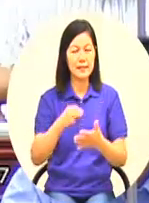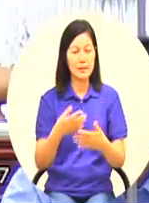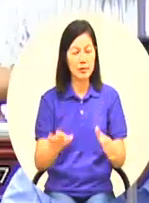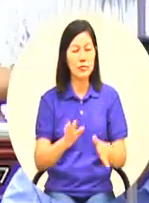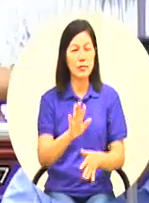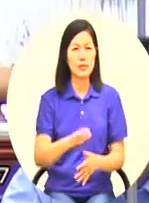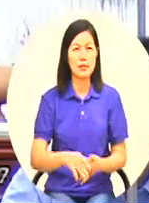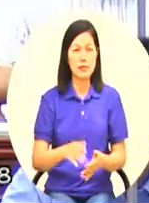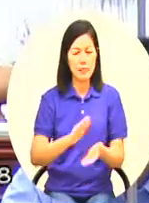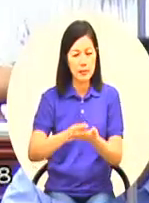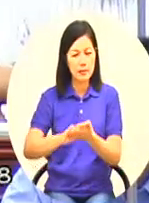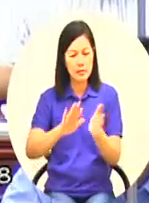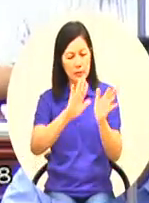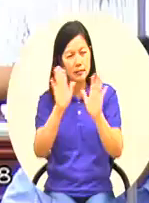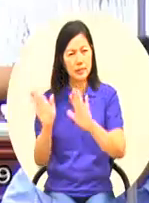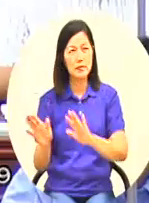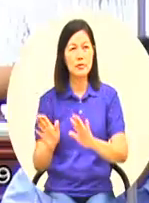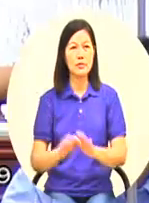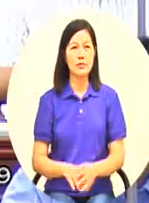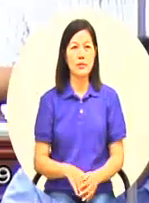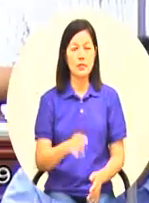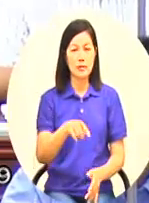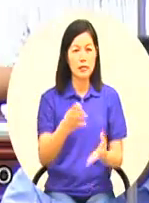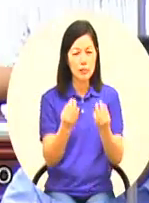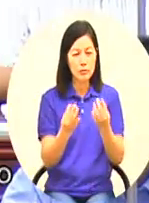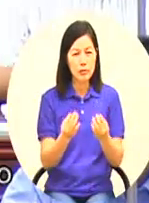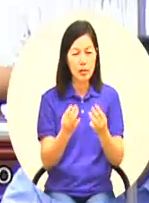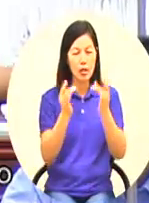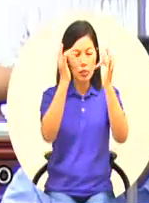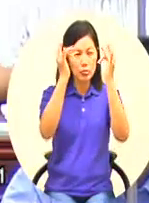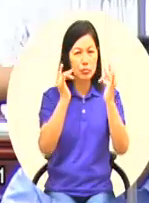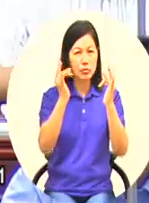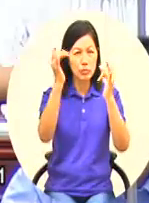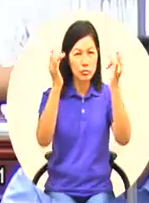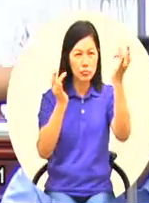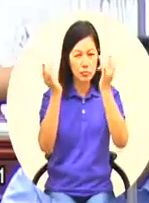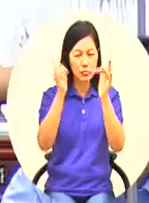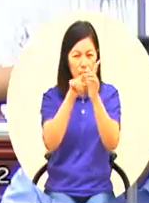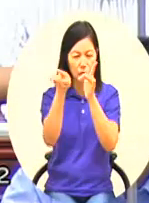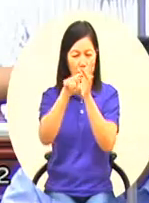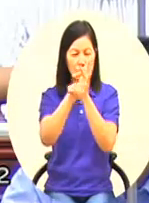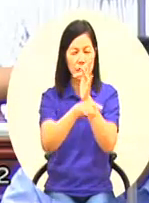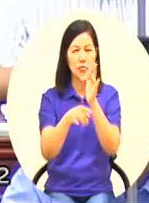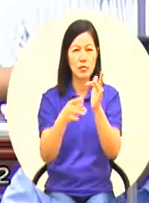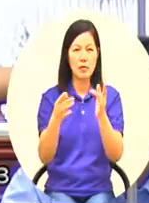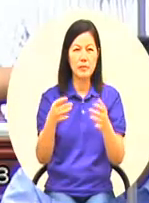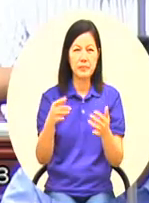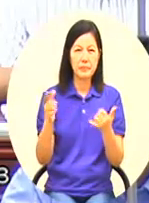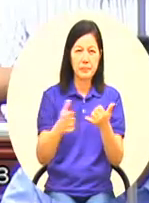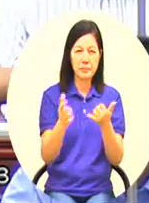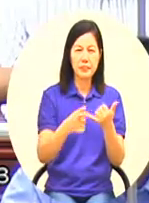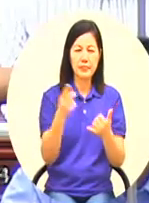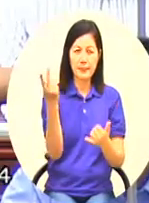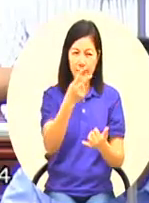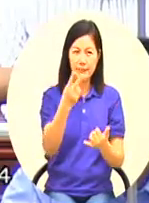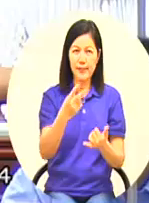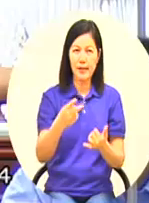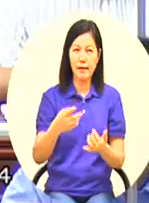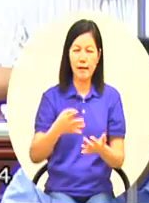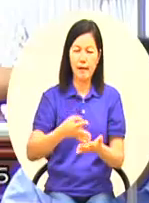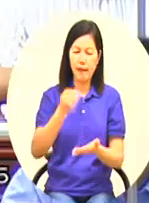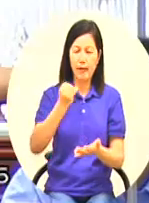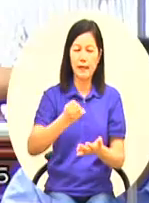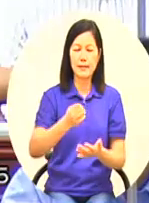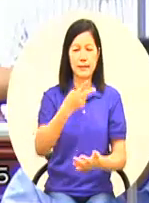的一个状况，这些树枝树叶总共被加起来，两次台风加起来应该快20000吨